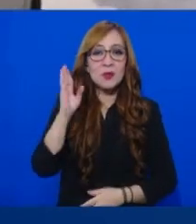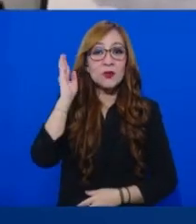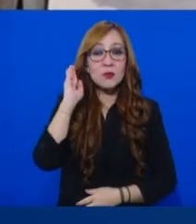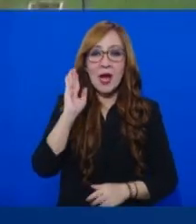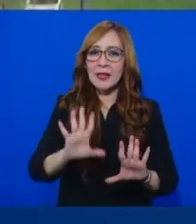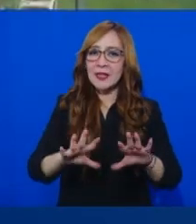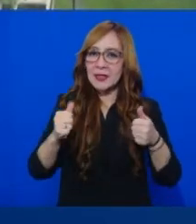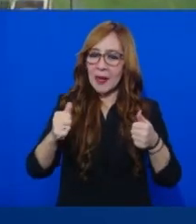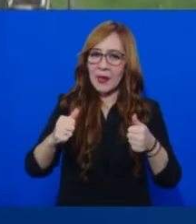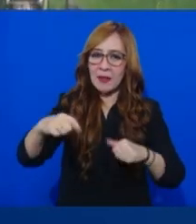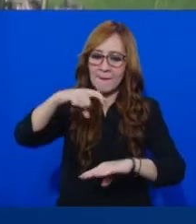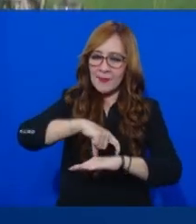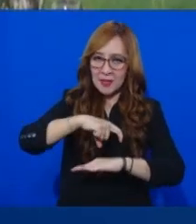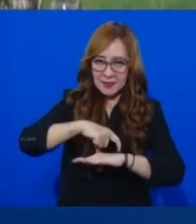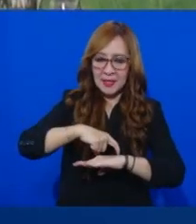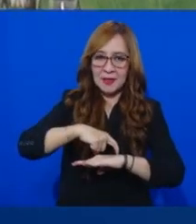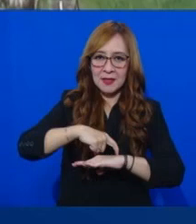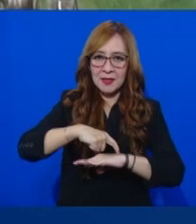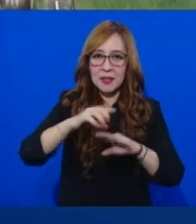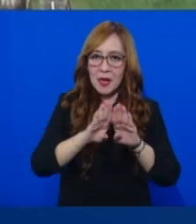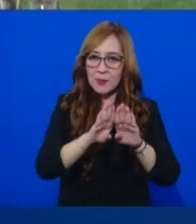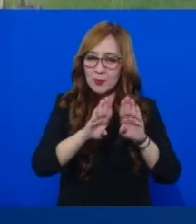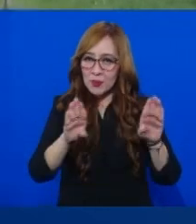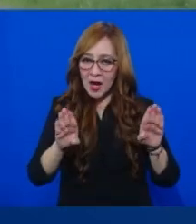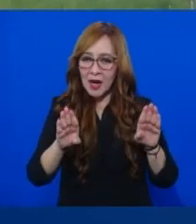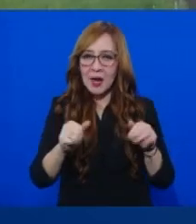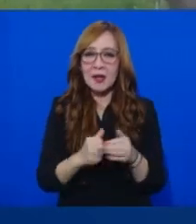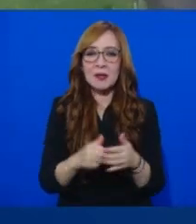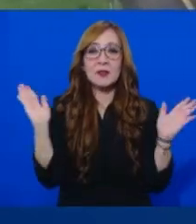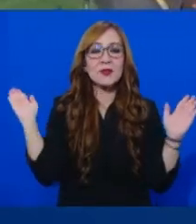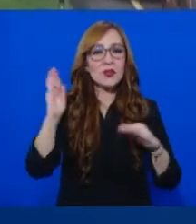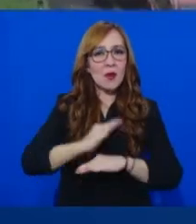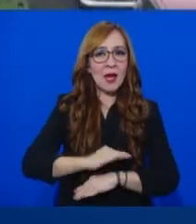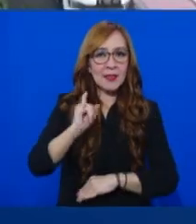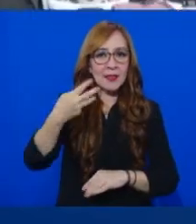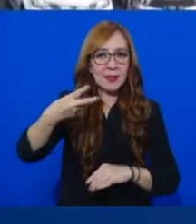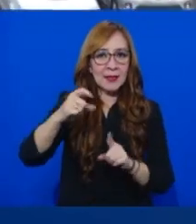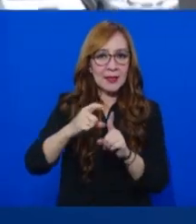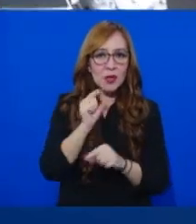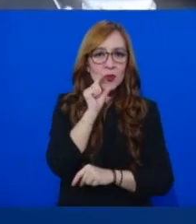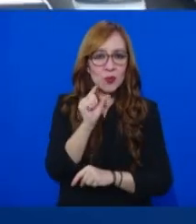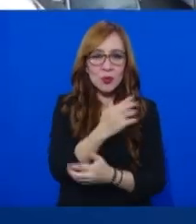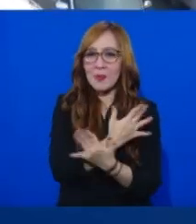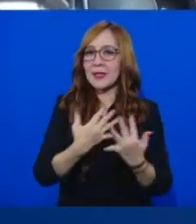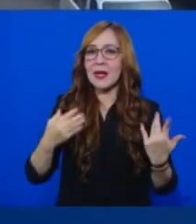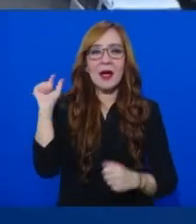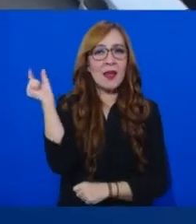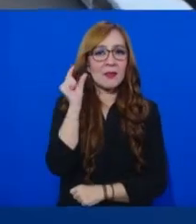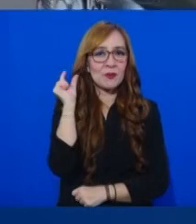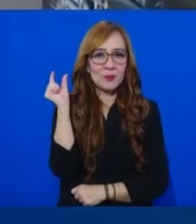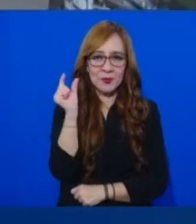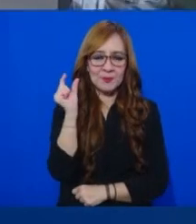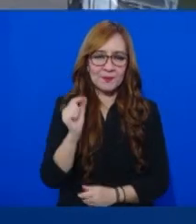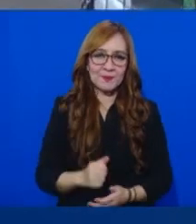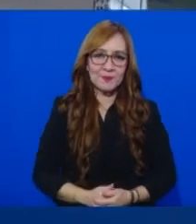disediakan masjid-masjid yang membuka sholat Idul Fitri untuk umum bagi pengguna jalan tol Cikampek utama dan